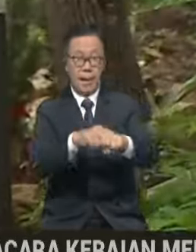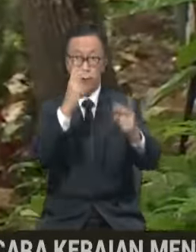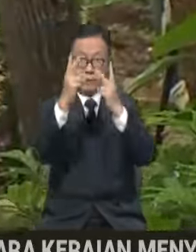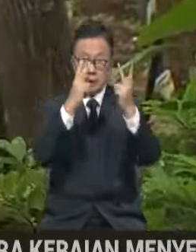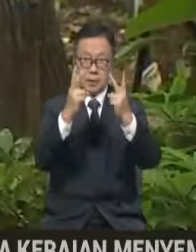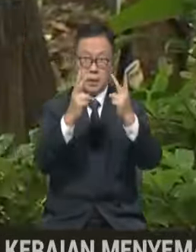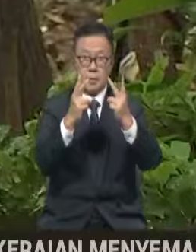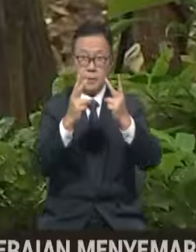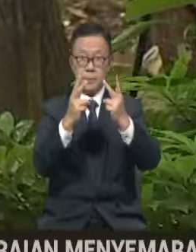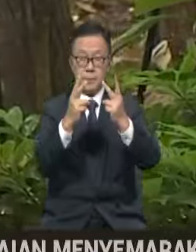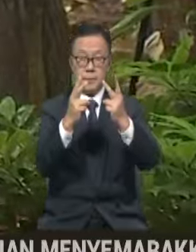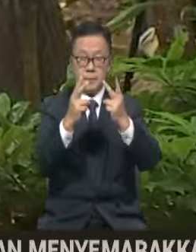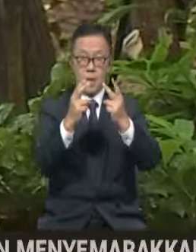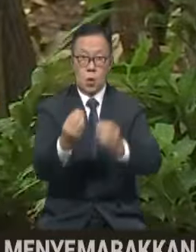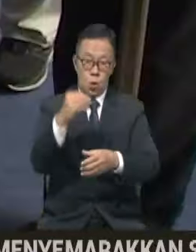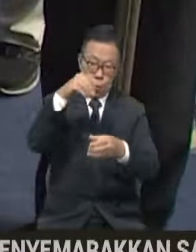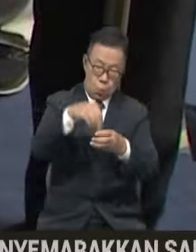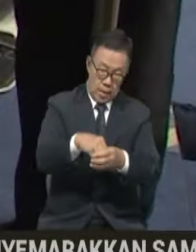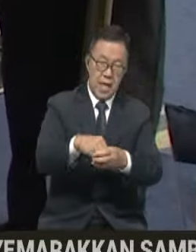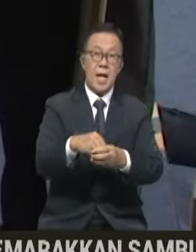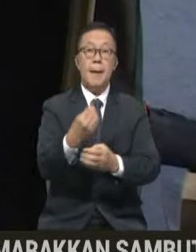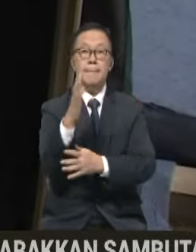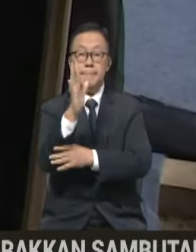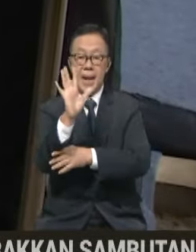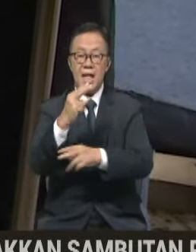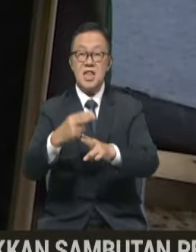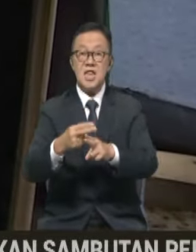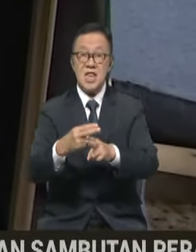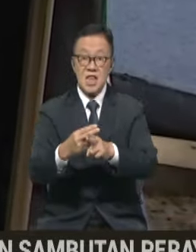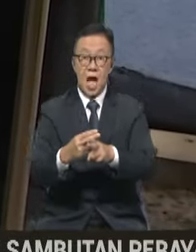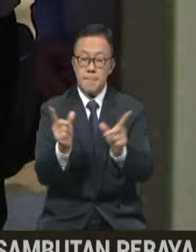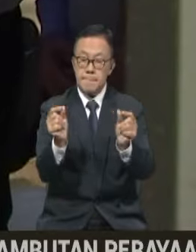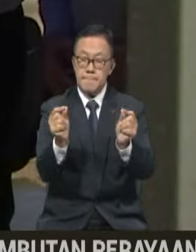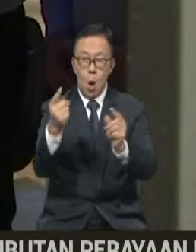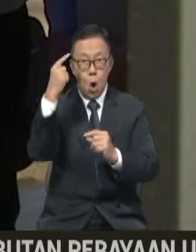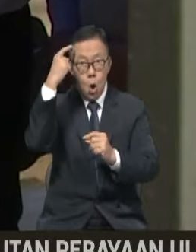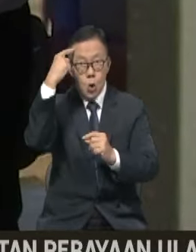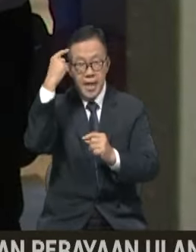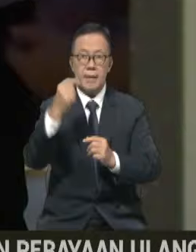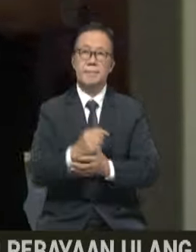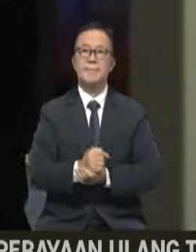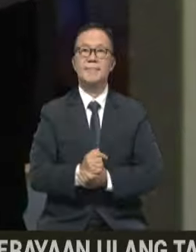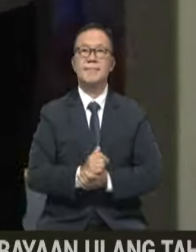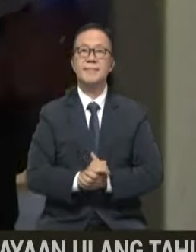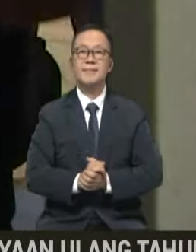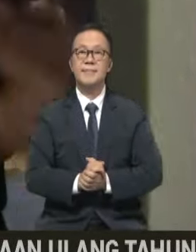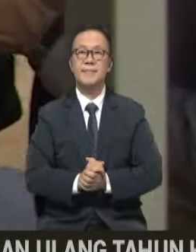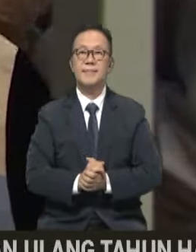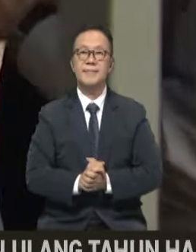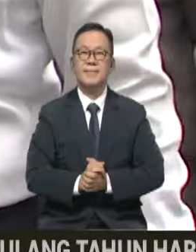Yang Terutama menanam pokok utang udang galah. Friendship between Oh, that's nice.